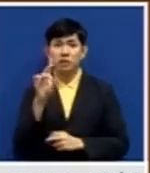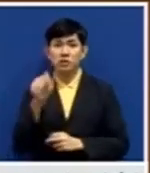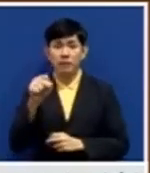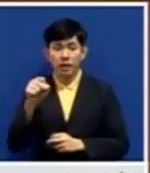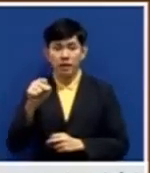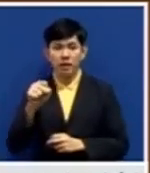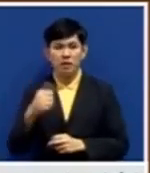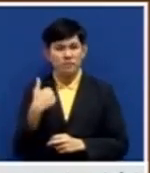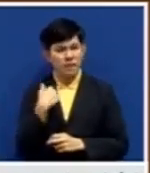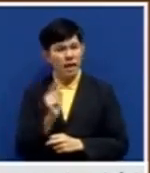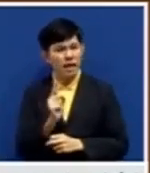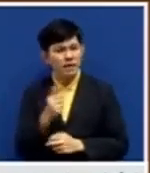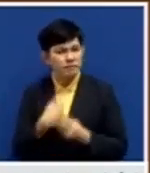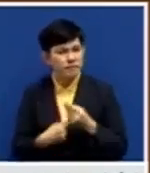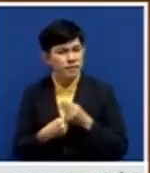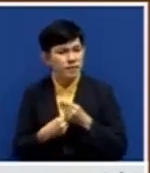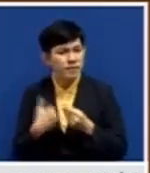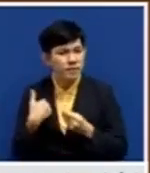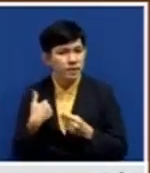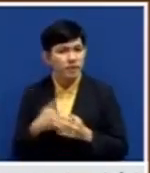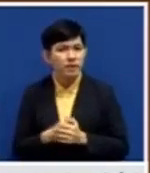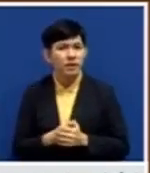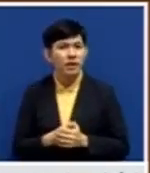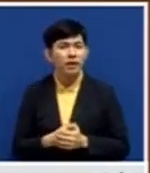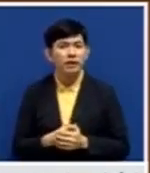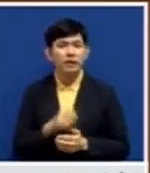ล้วเกิดอะไรขึ้นมาอีก EEC